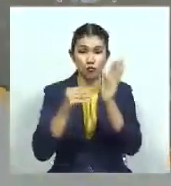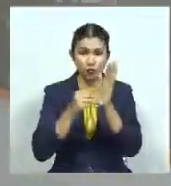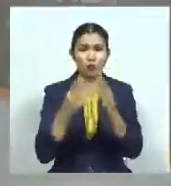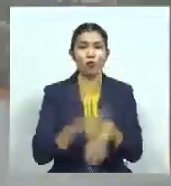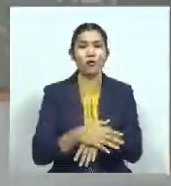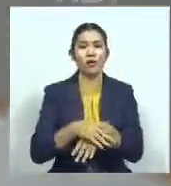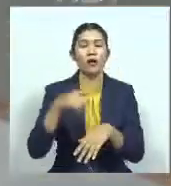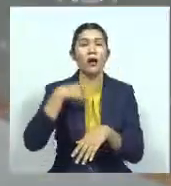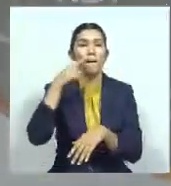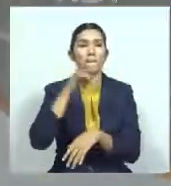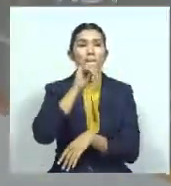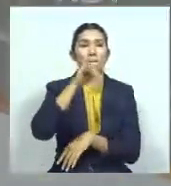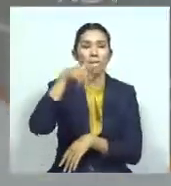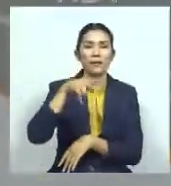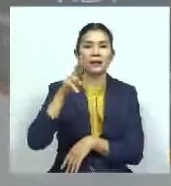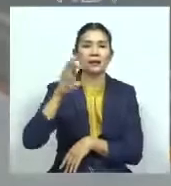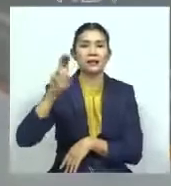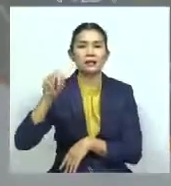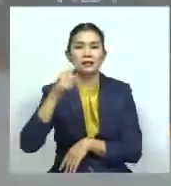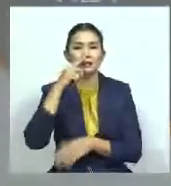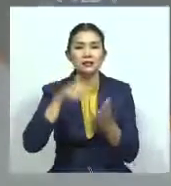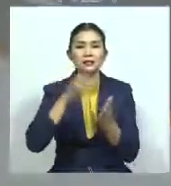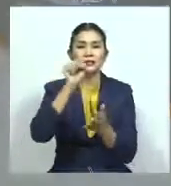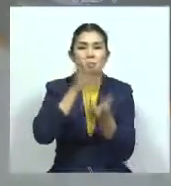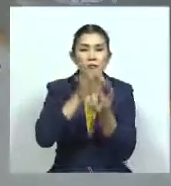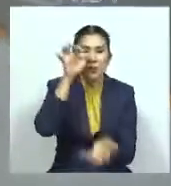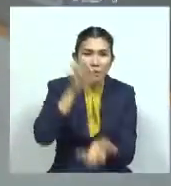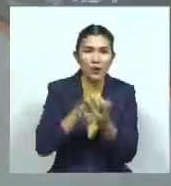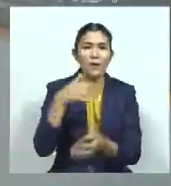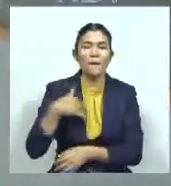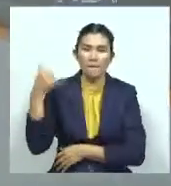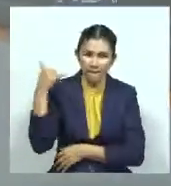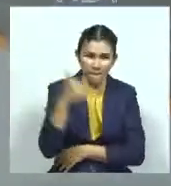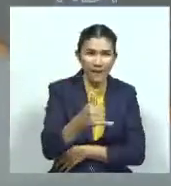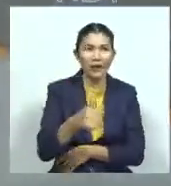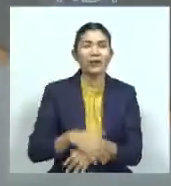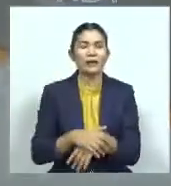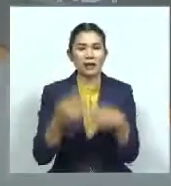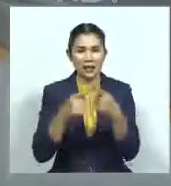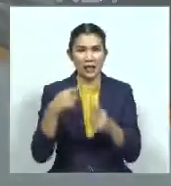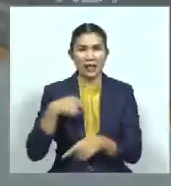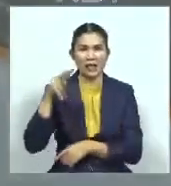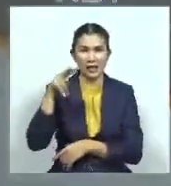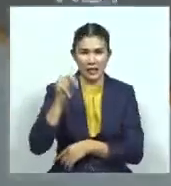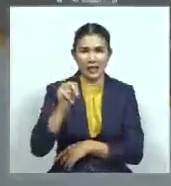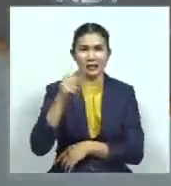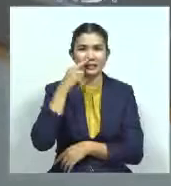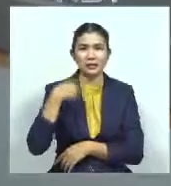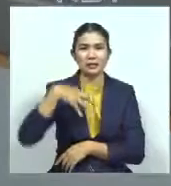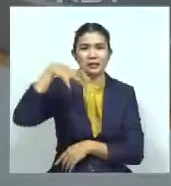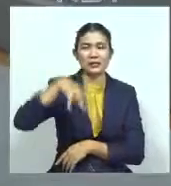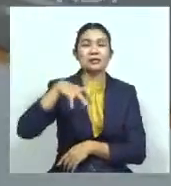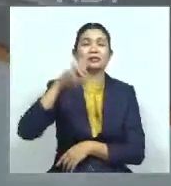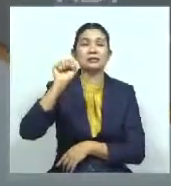และนางสาวไพลินเทียนสุวรรณสสสมุทรปราการก็เดินทางมารับหนังสือก่อนแต่ก็จะนัดรวมตัวไปแสดงตนที่สภาพร้อม